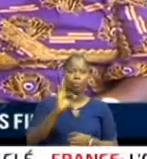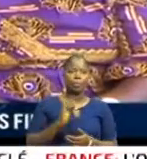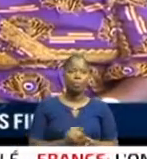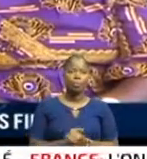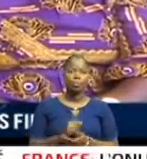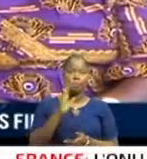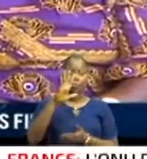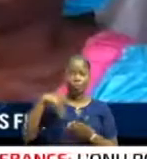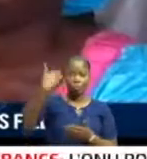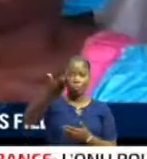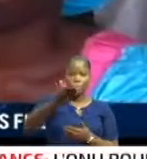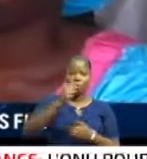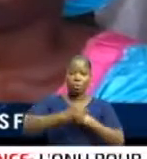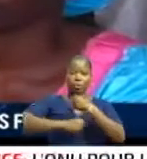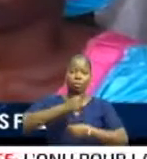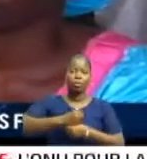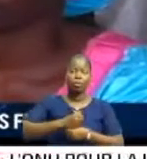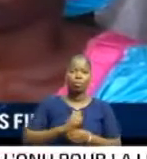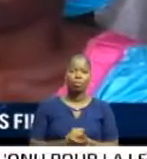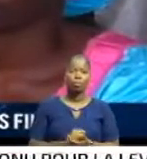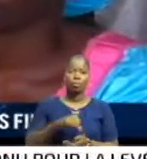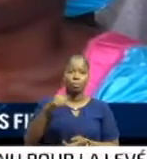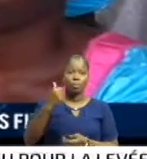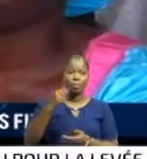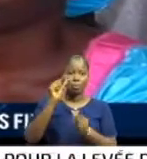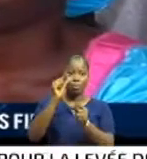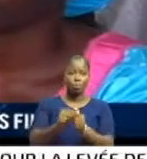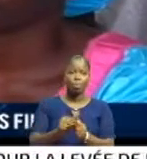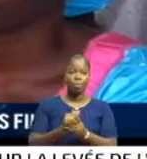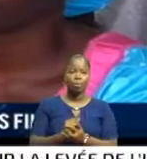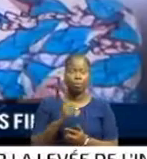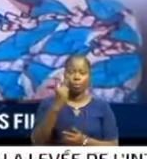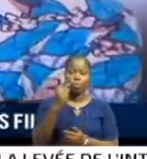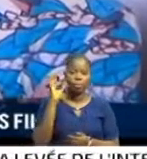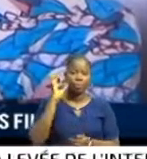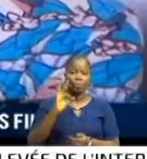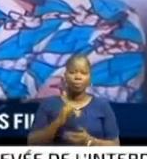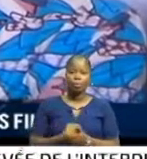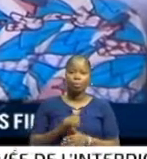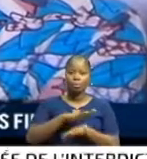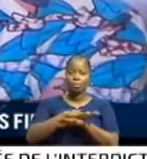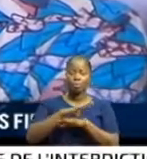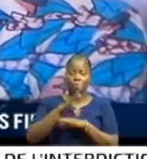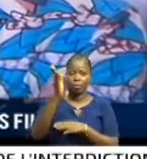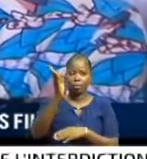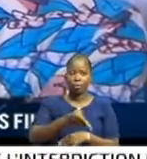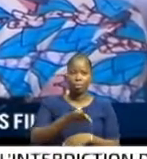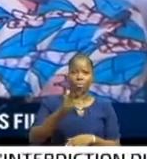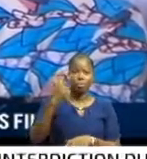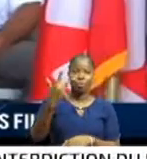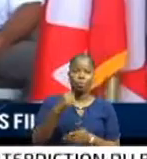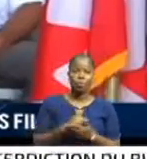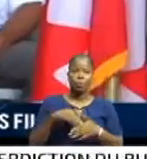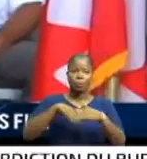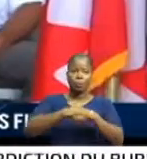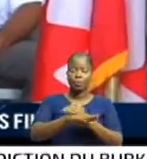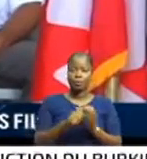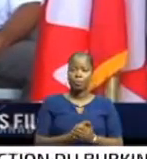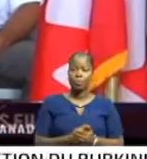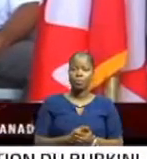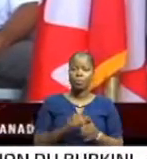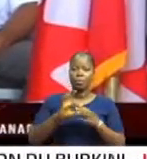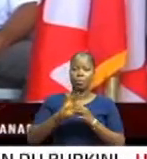cinq prochaines années en d'autres mots de vie sur trois qui fréquentent ricol auront accès à des suppléments de